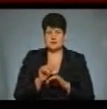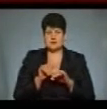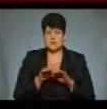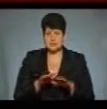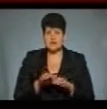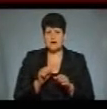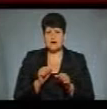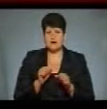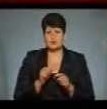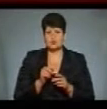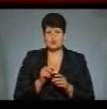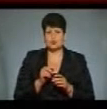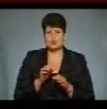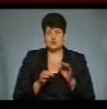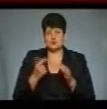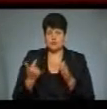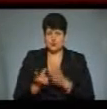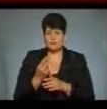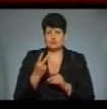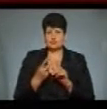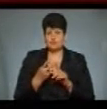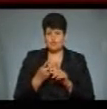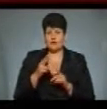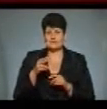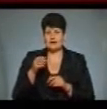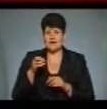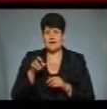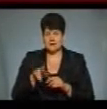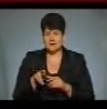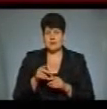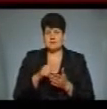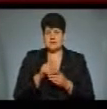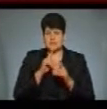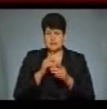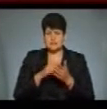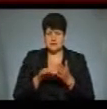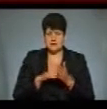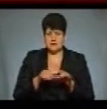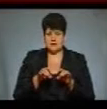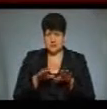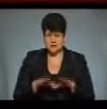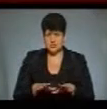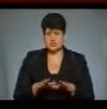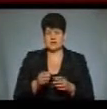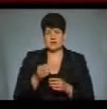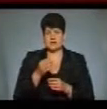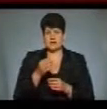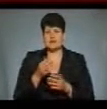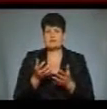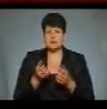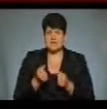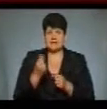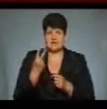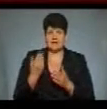ухвали апеляційного суду знову. 2 травня Тернопільська міська рада скасувала рішення, яке Львівський апеляційний суд визнав нечинним, та прийняла